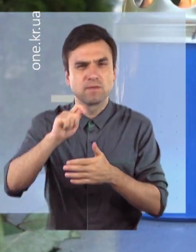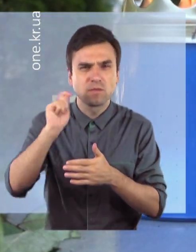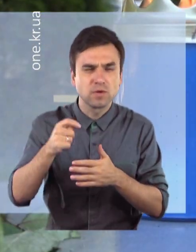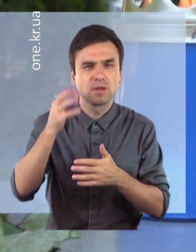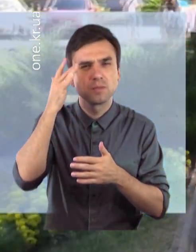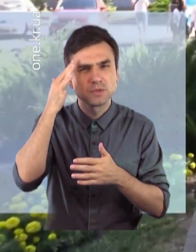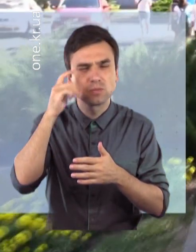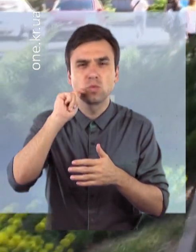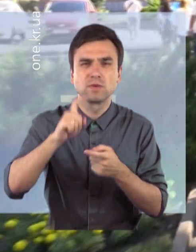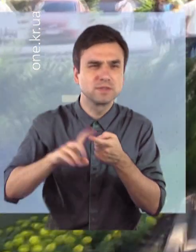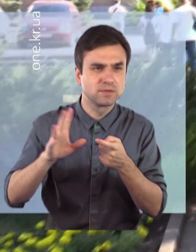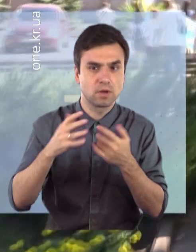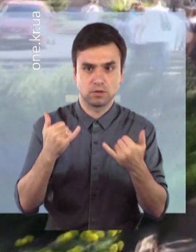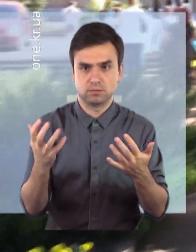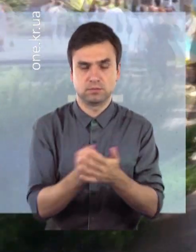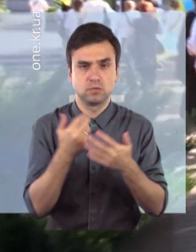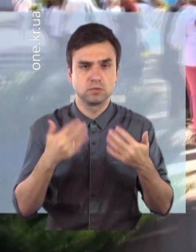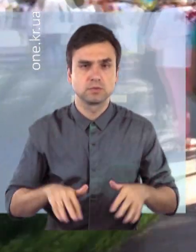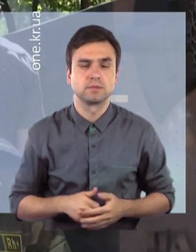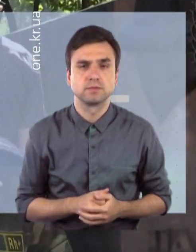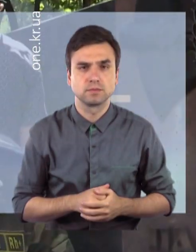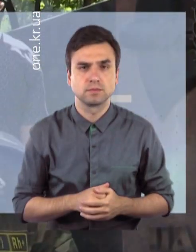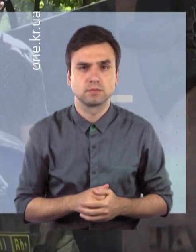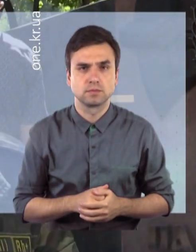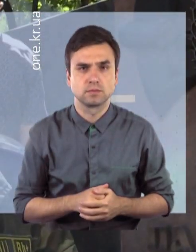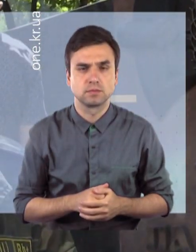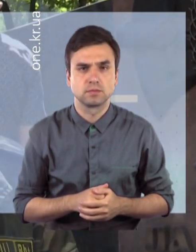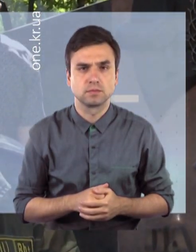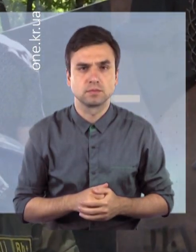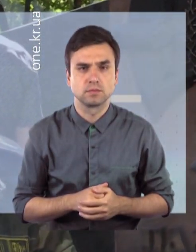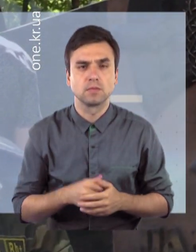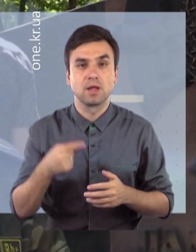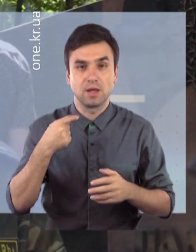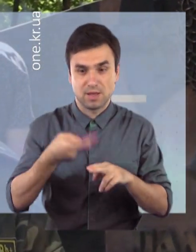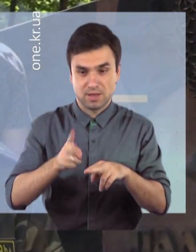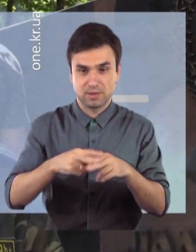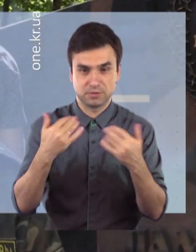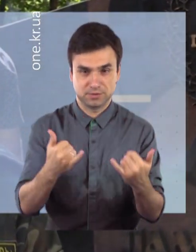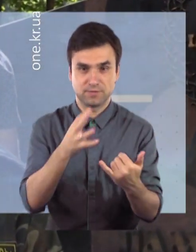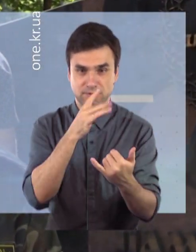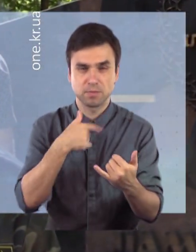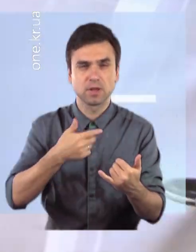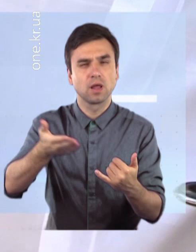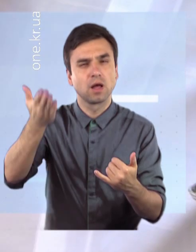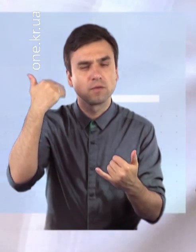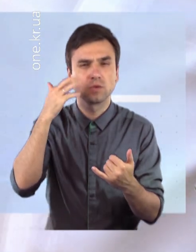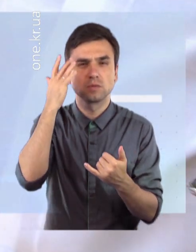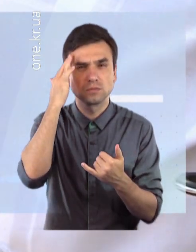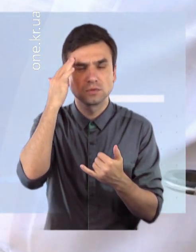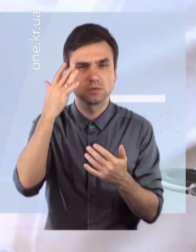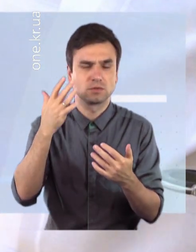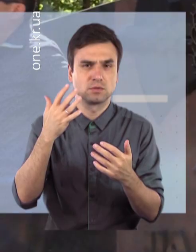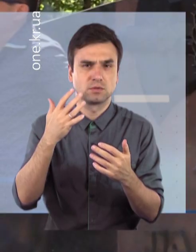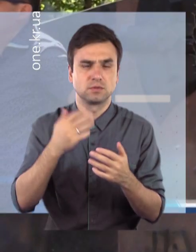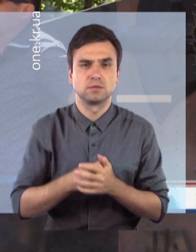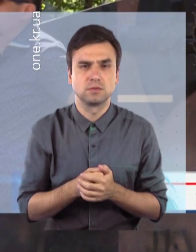із побратимами – незалежну Україну. Я цього часу довго ждав. Я ждав 72 роки. Я вірив в